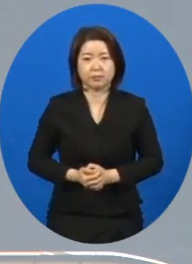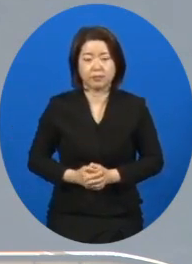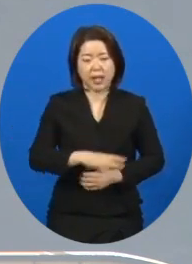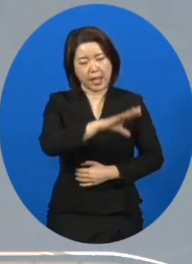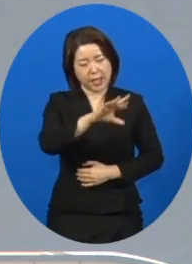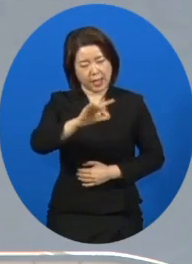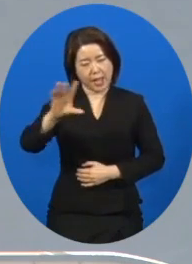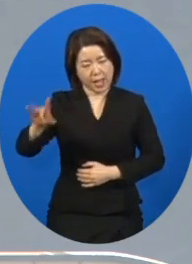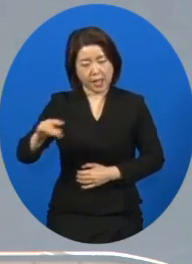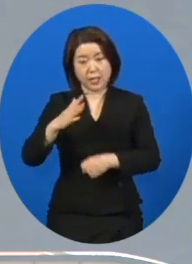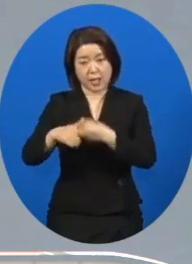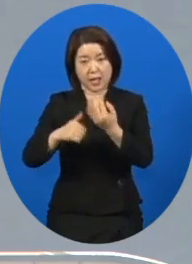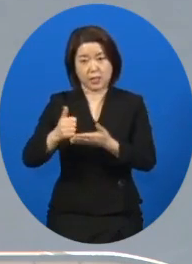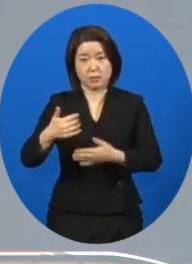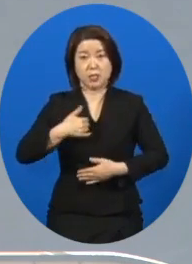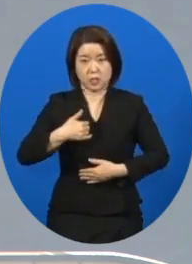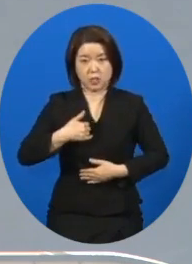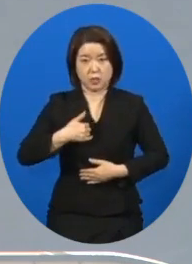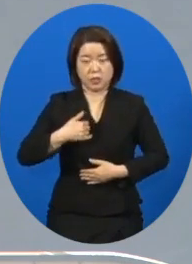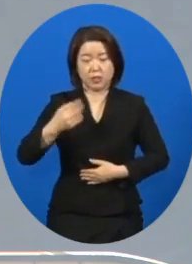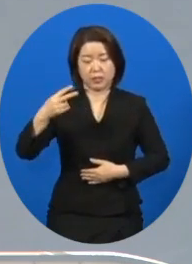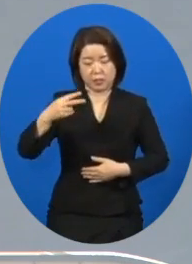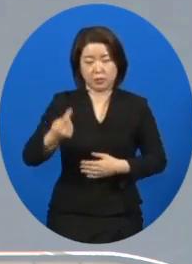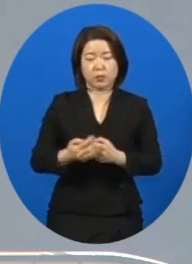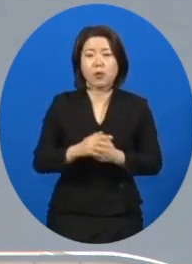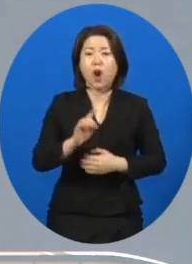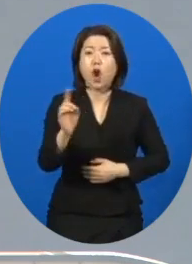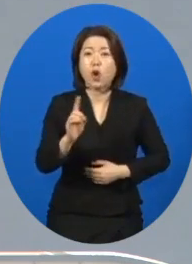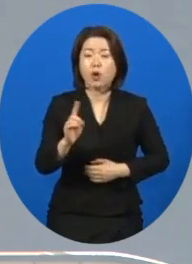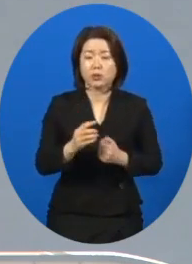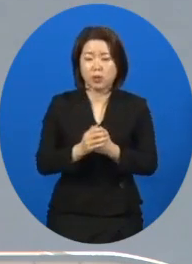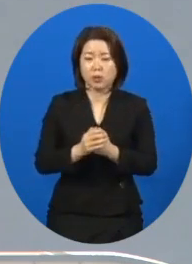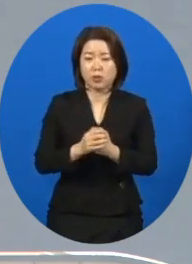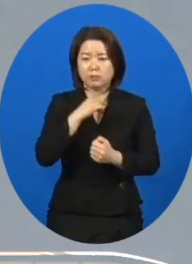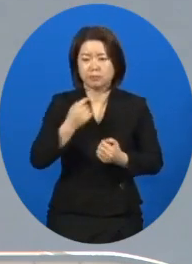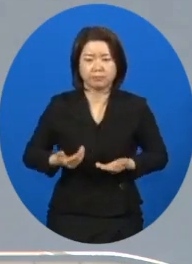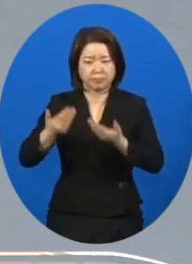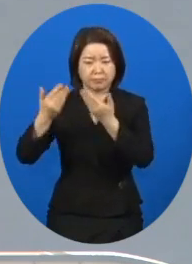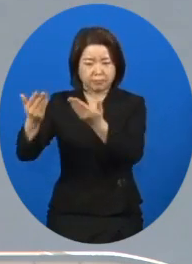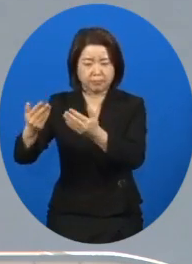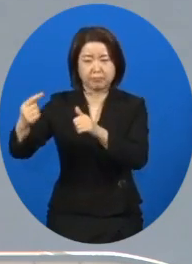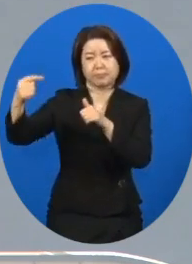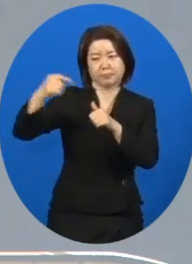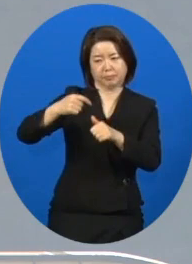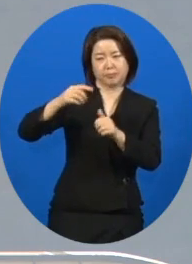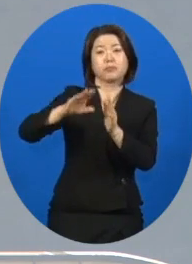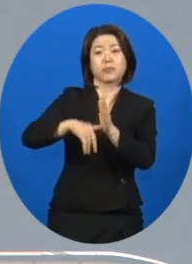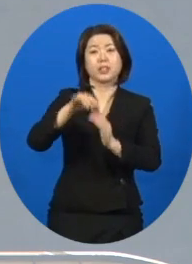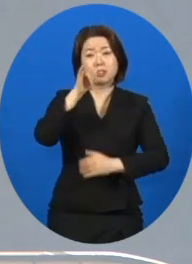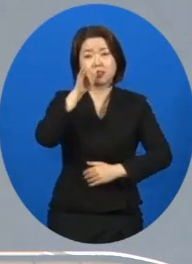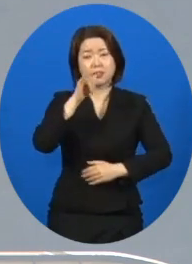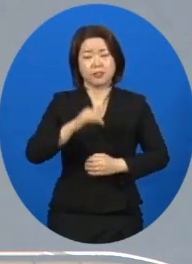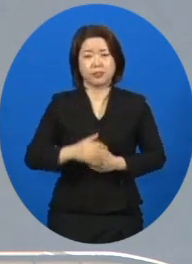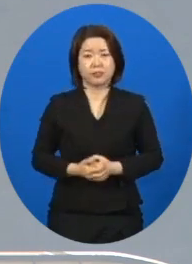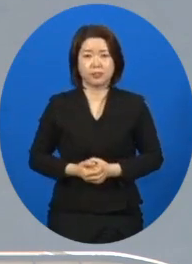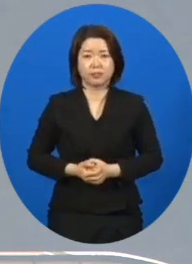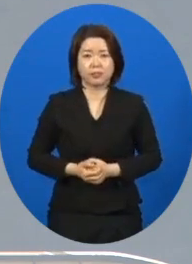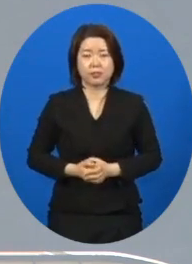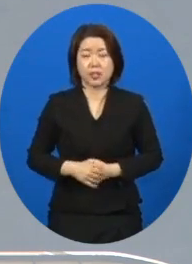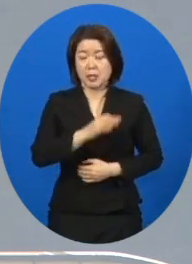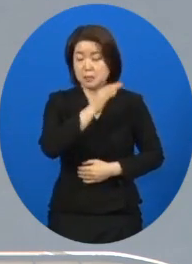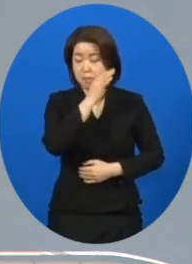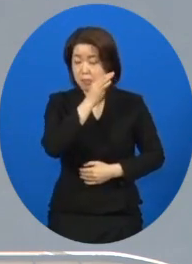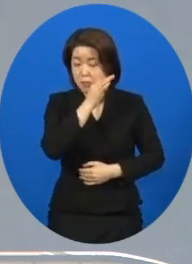이따금 하나님께서 저에게도 어떤 것을 헌신하라고 요구하실 때가 있으셨어요.